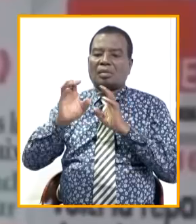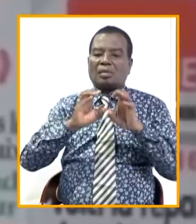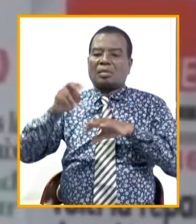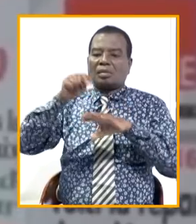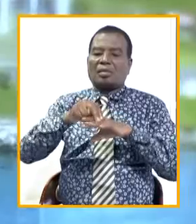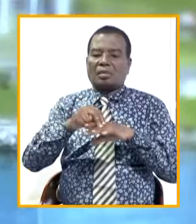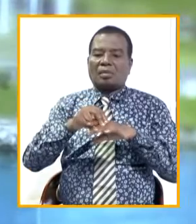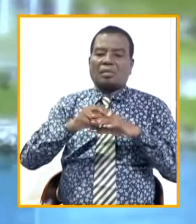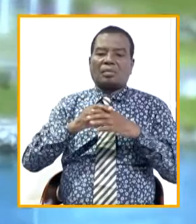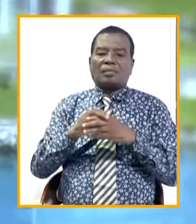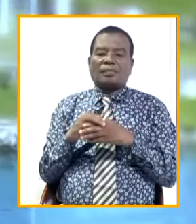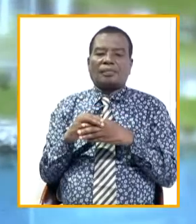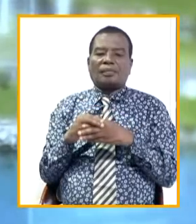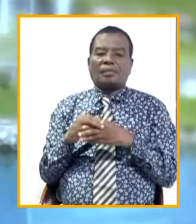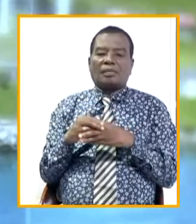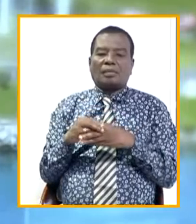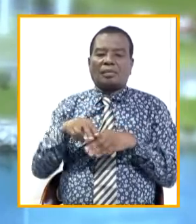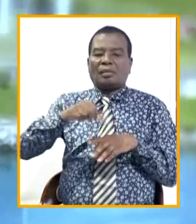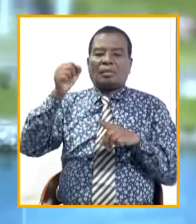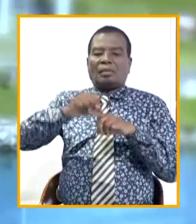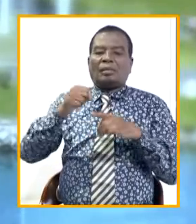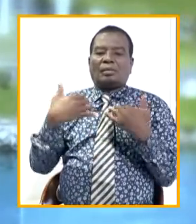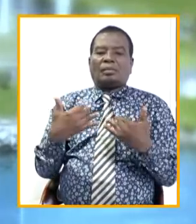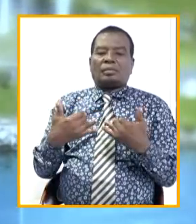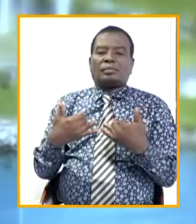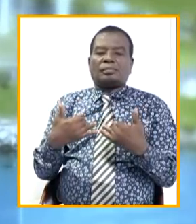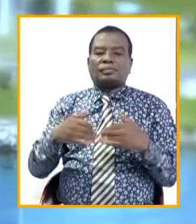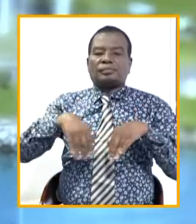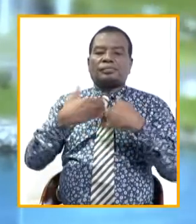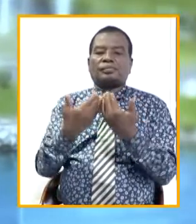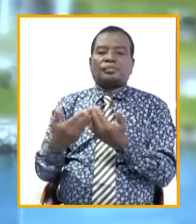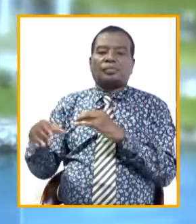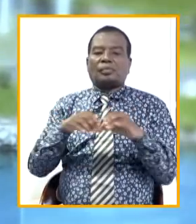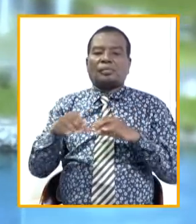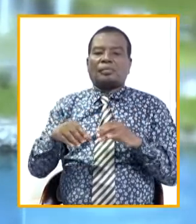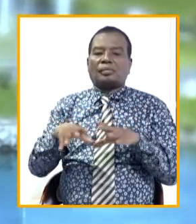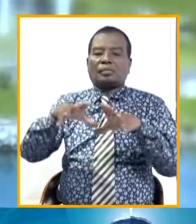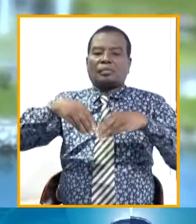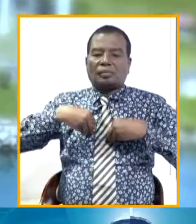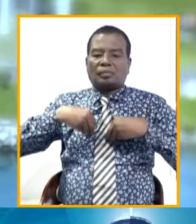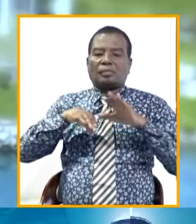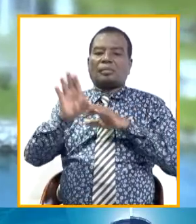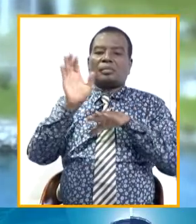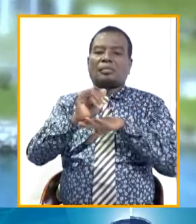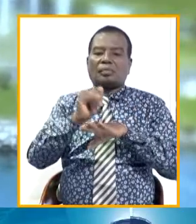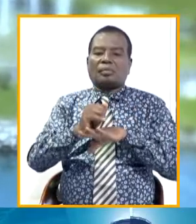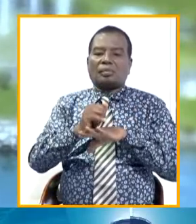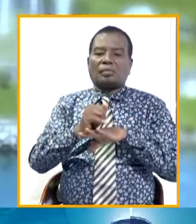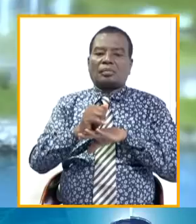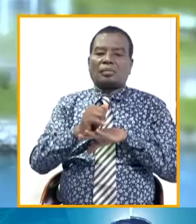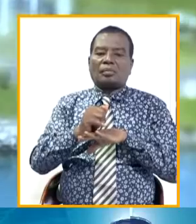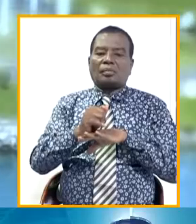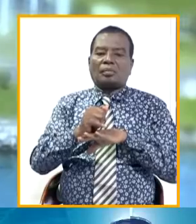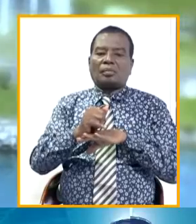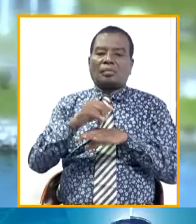communication. Un tout autre sujet à présent, comment se fait l'adoption en Côte d'Ivoire? Quels sont